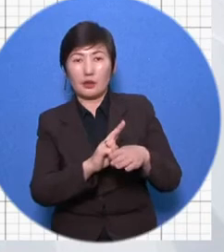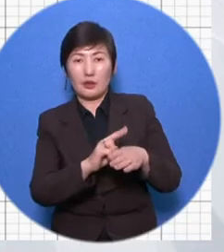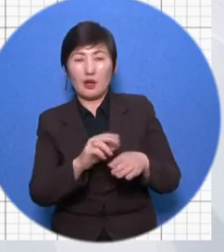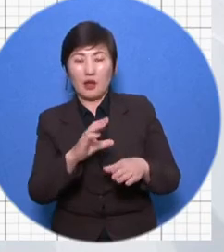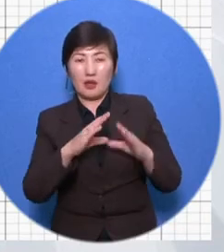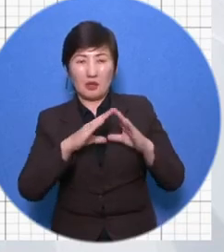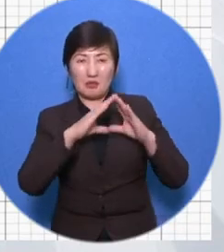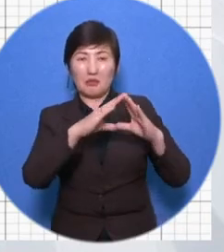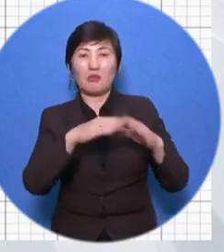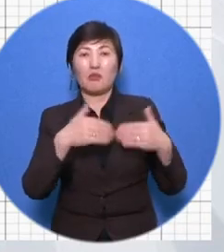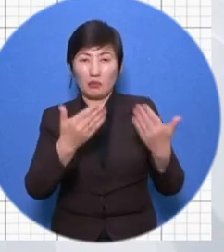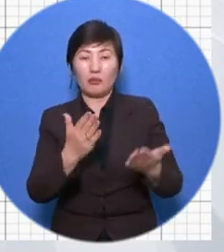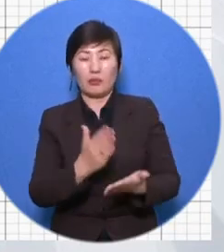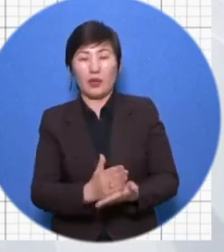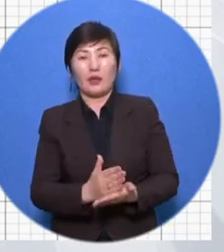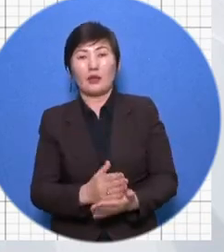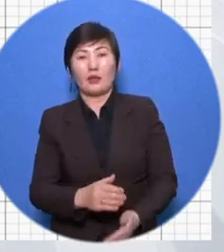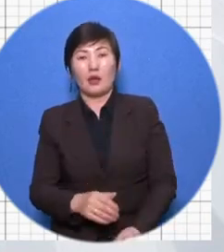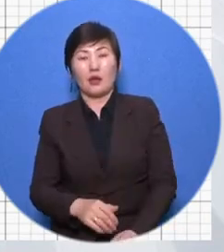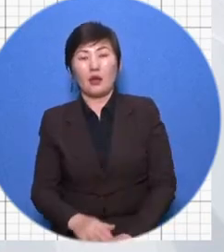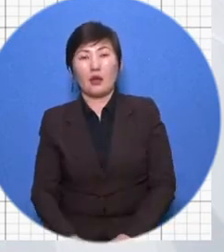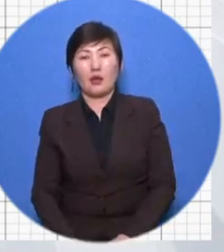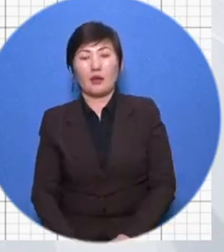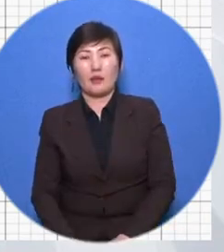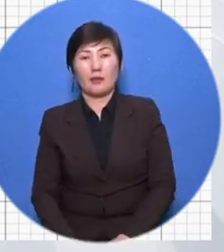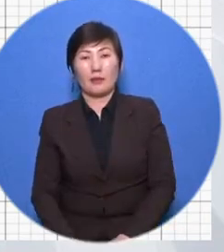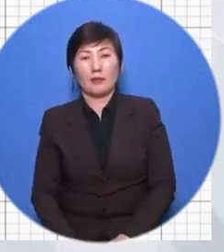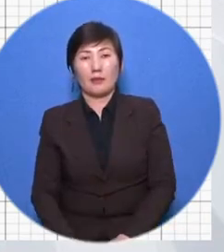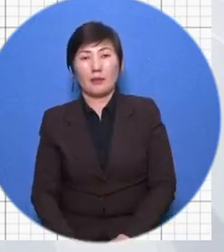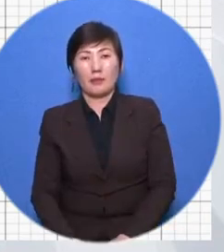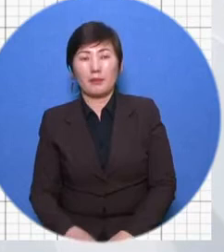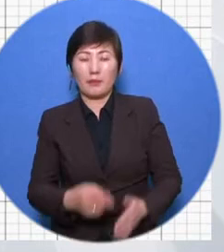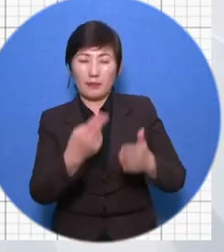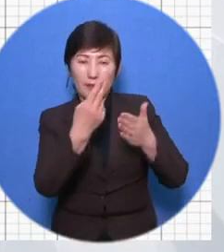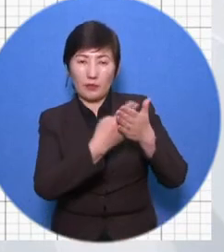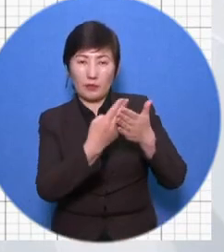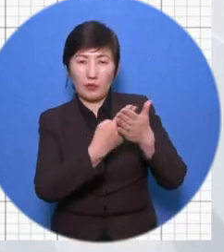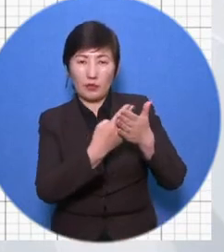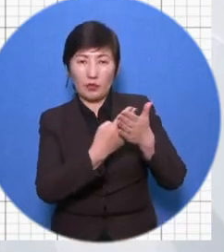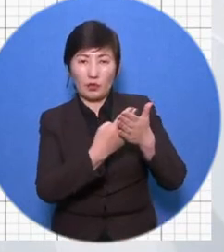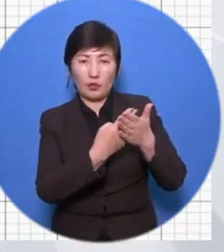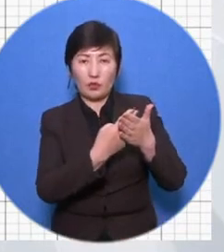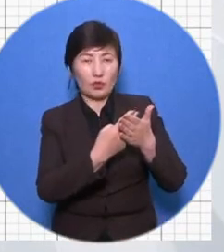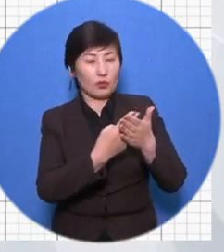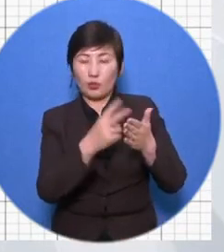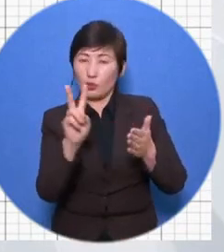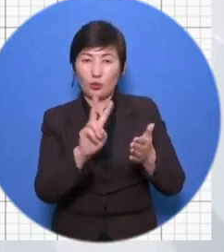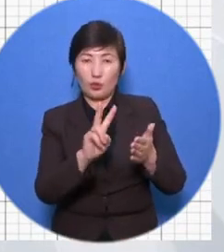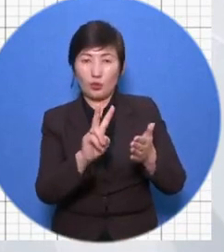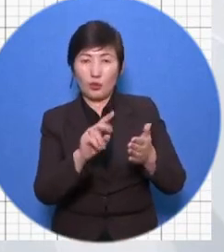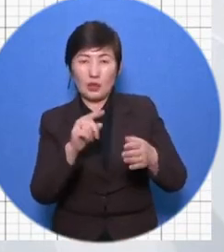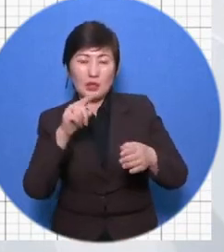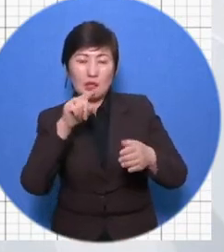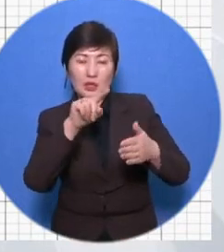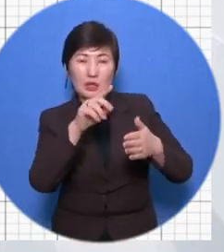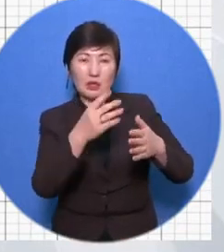үлдээе. Харин багш нь графикийг нь шулууныхаа зургийг нь зурахгүйгээр хэрхэн тухайн цэгүүд